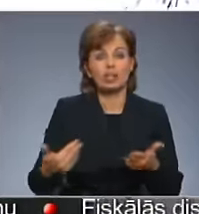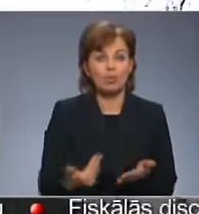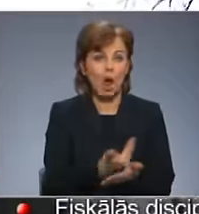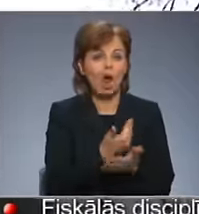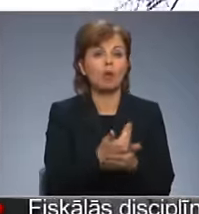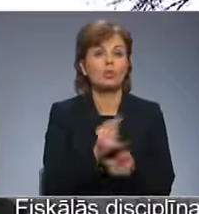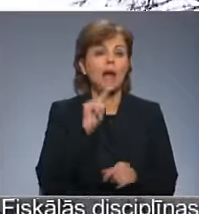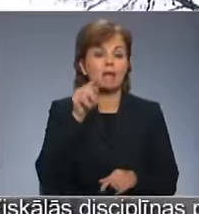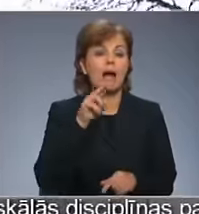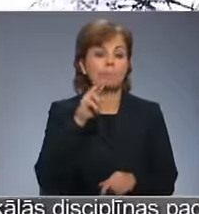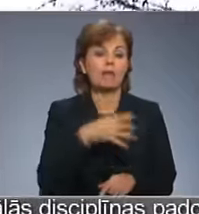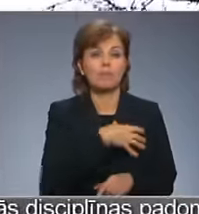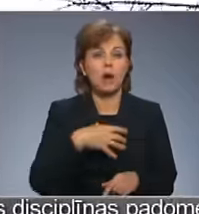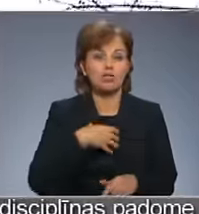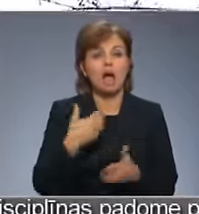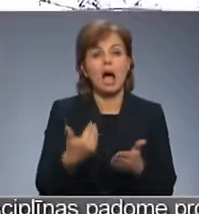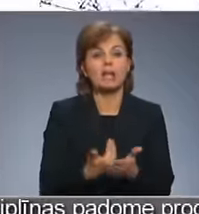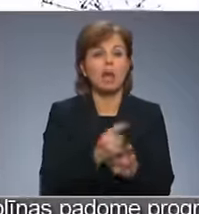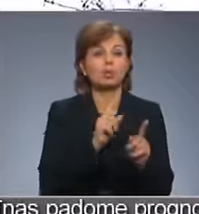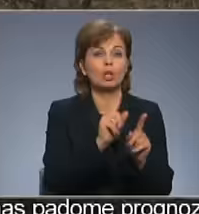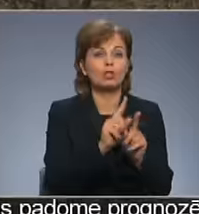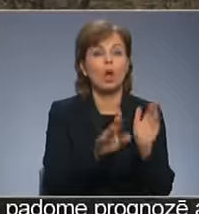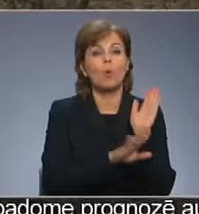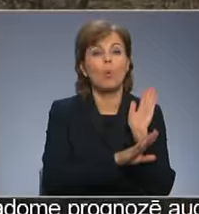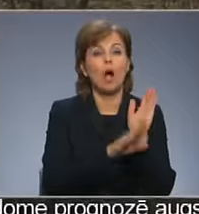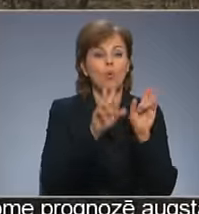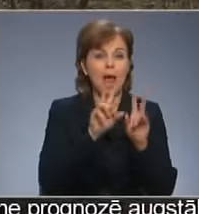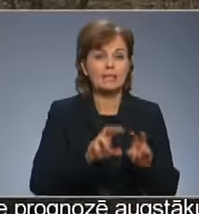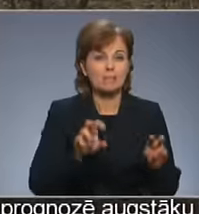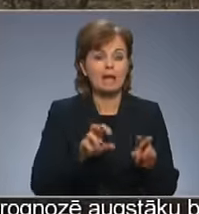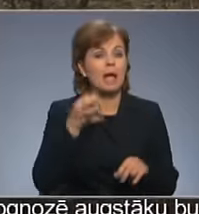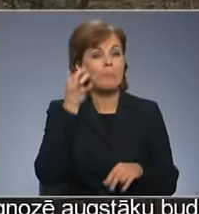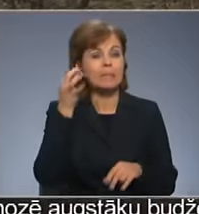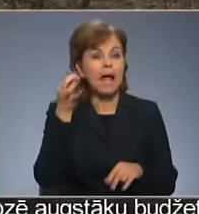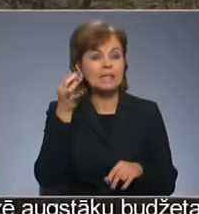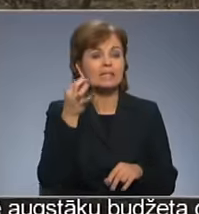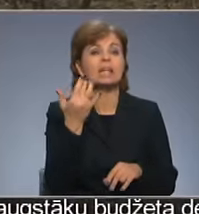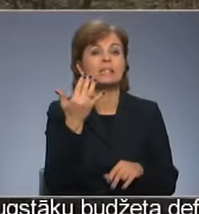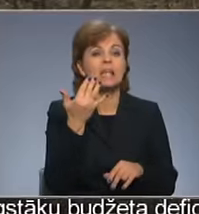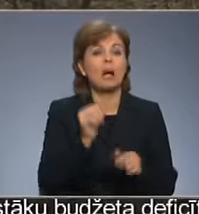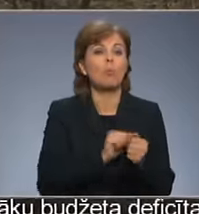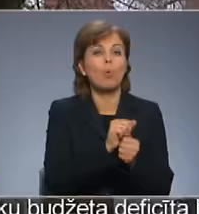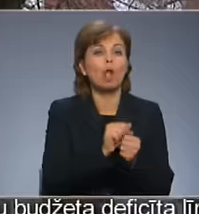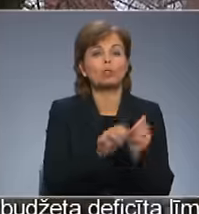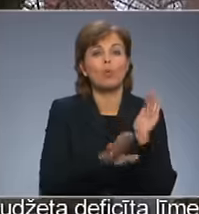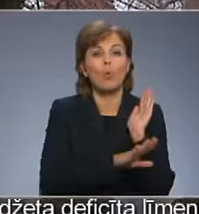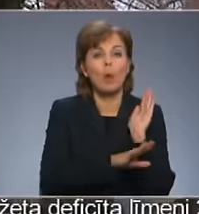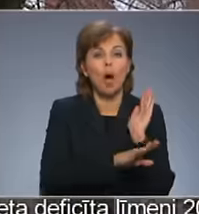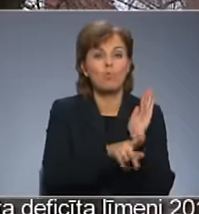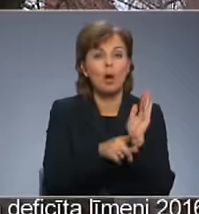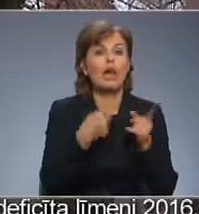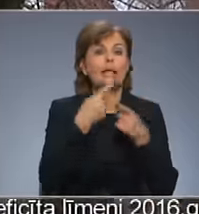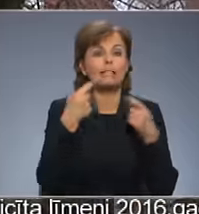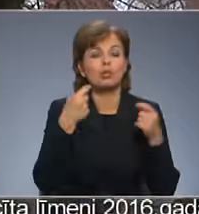jau nākam nedēļ pašvaldība atkārtoti tiksies ar koku ekspertu, lai vēlreiz precizētu nocērtamo bojāto koku skaitu un